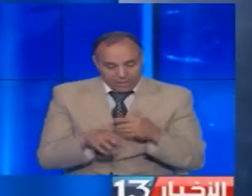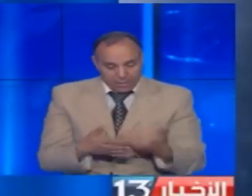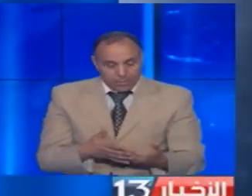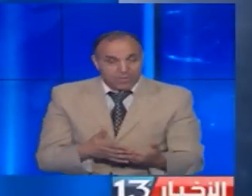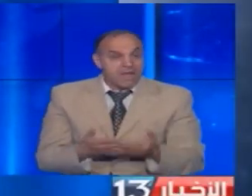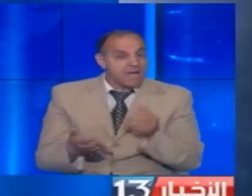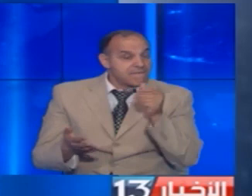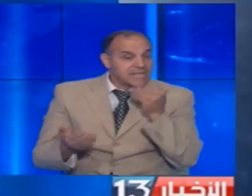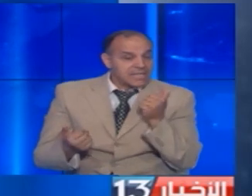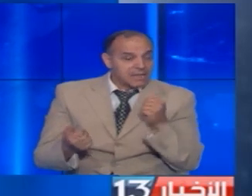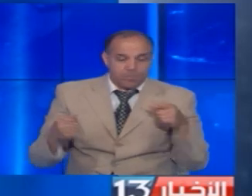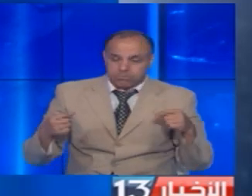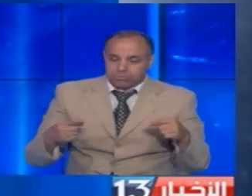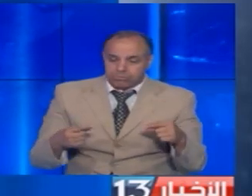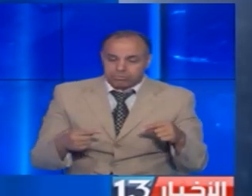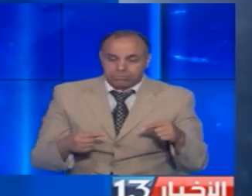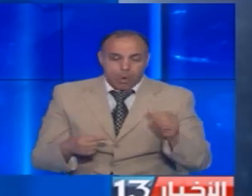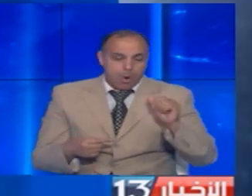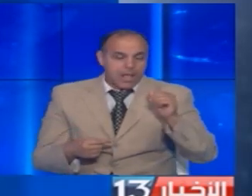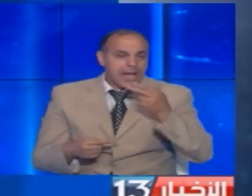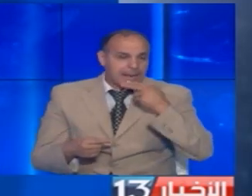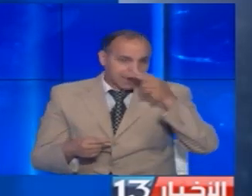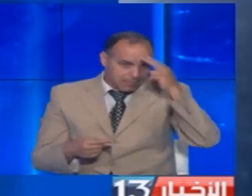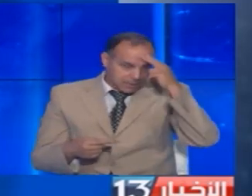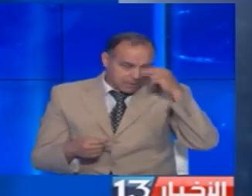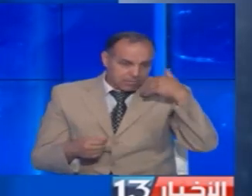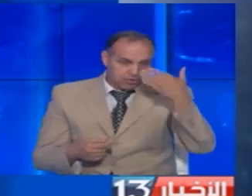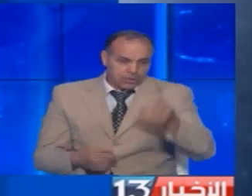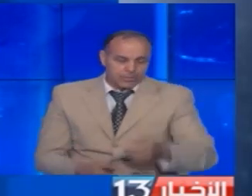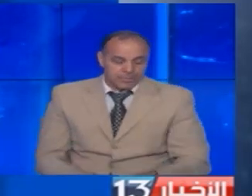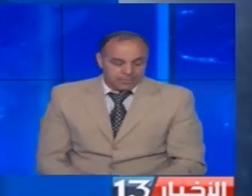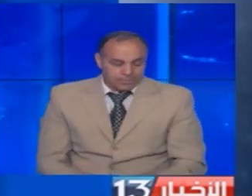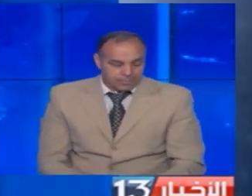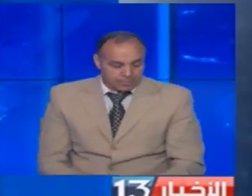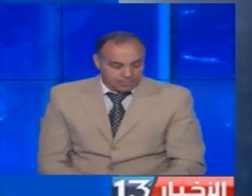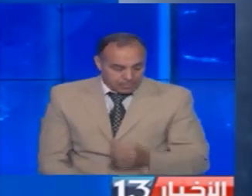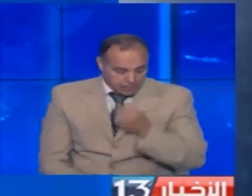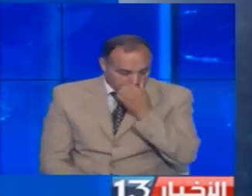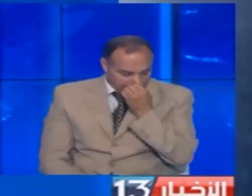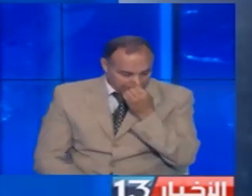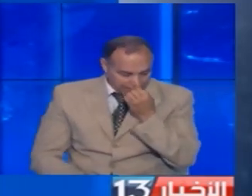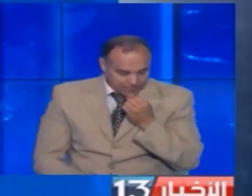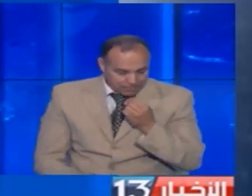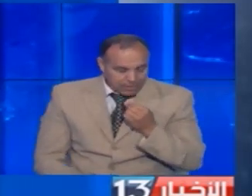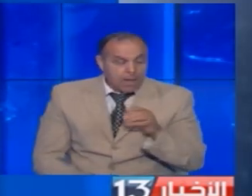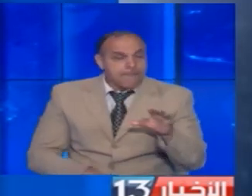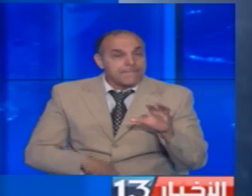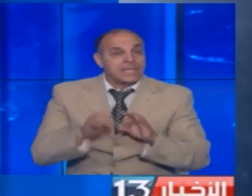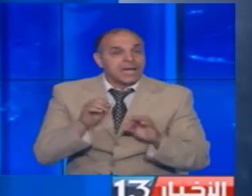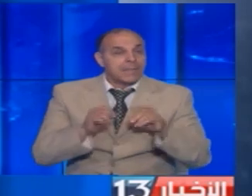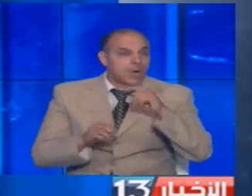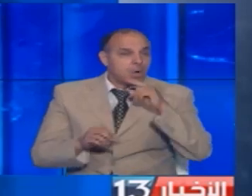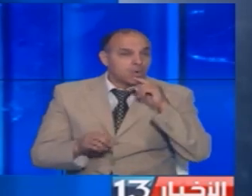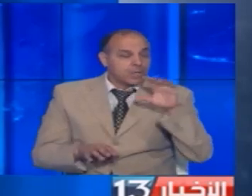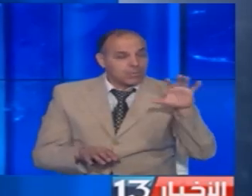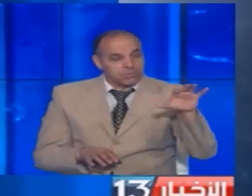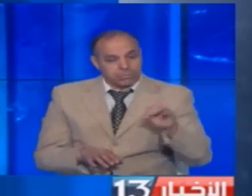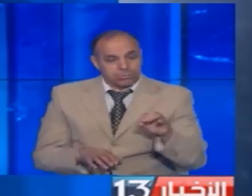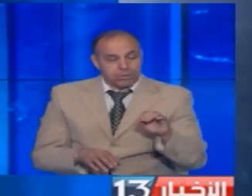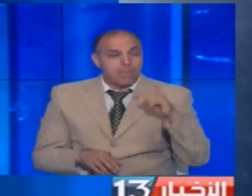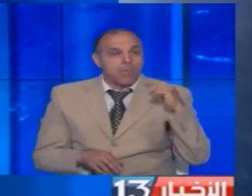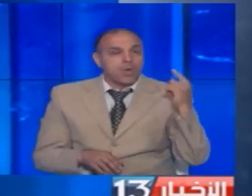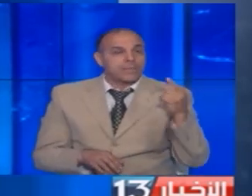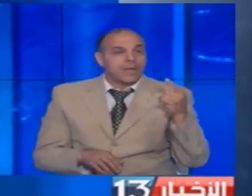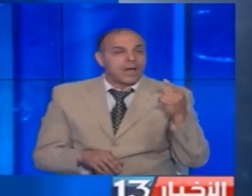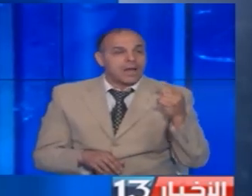في انتظار مواجهة يوم الخميس المقبل. ويسعى المنتخب الروسي مستضيف المونديال